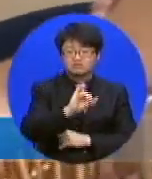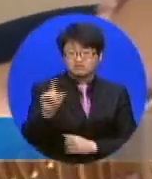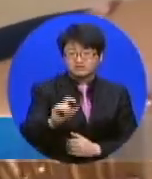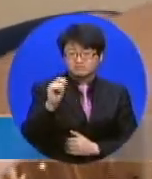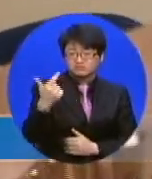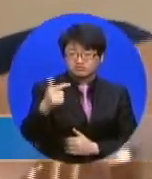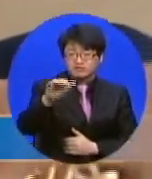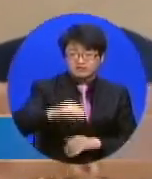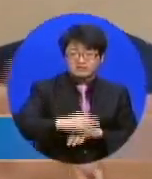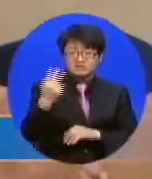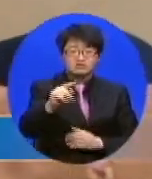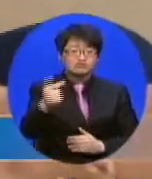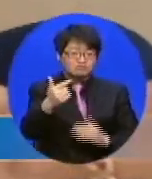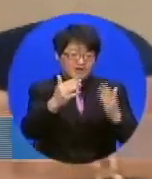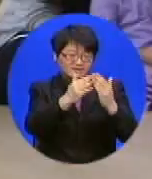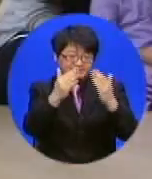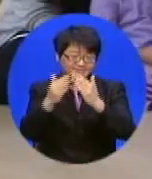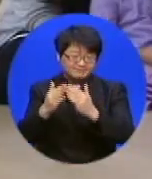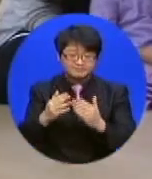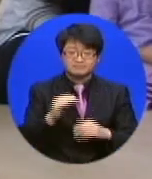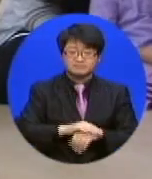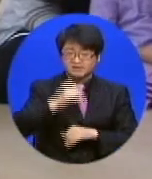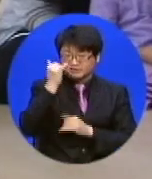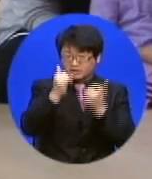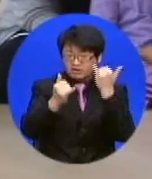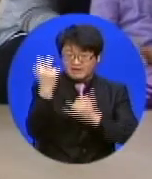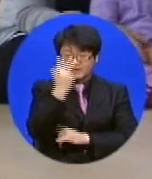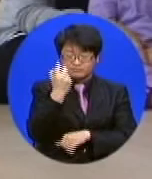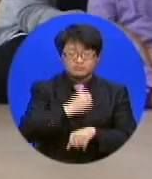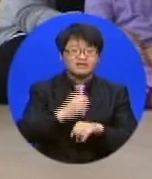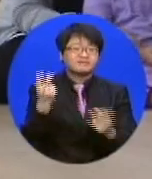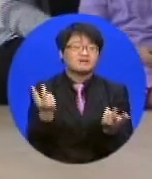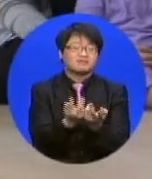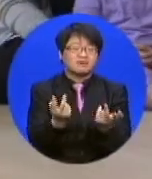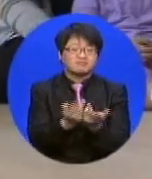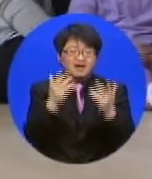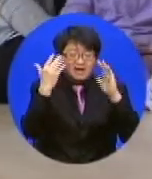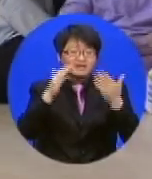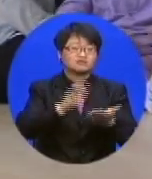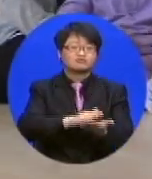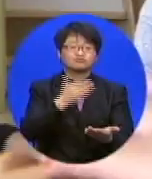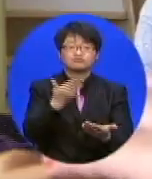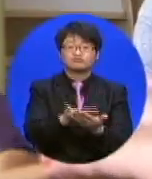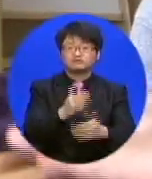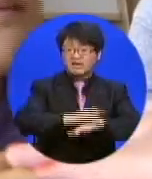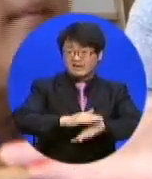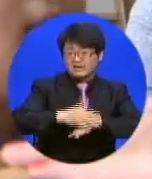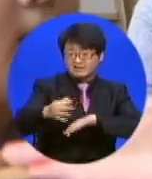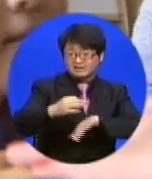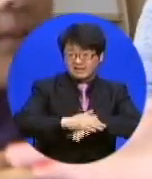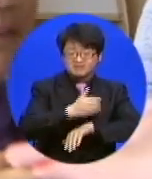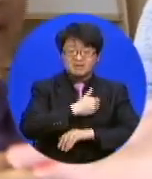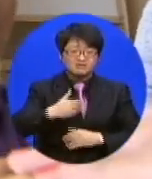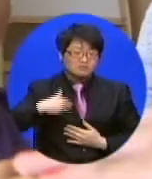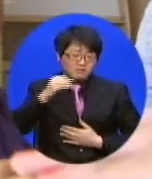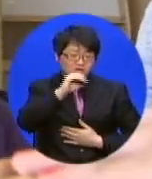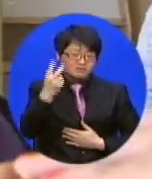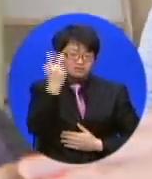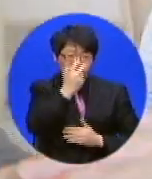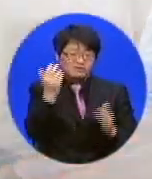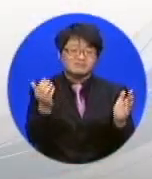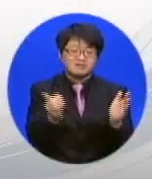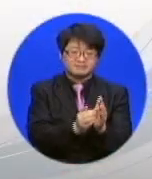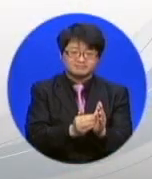시도에서 2,600가구를 대상으로 전화설문조사 방법으로 양육수당에 대한 사용 용도와 만족도 조사를